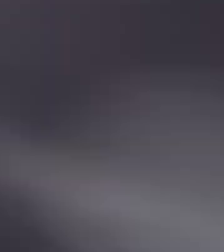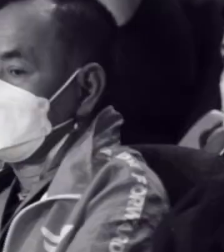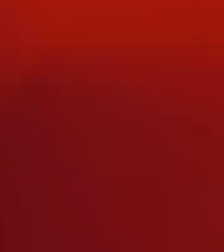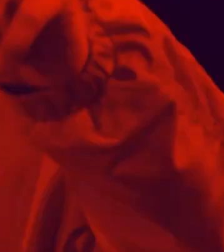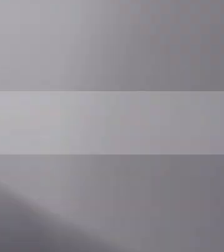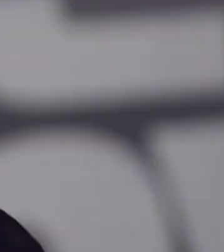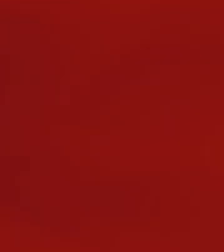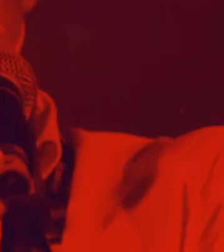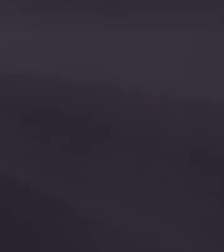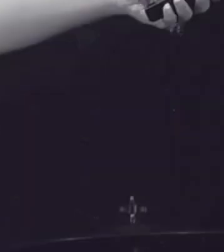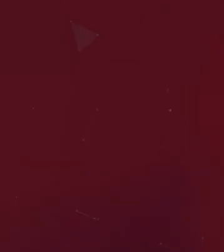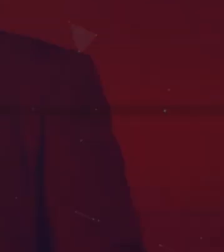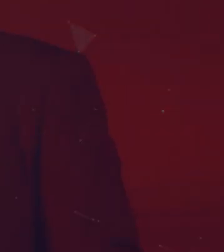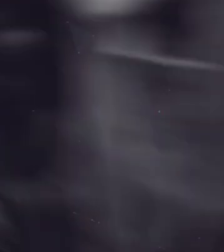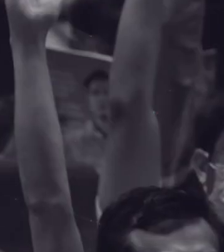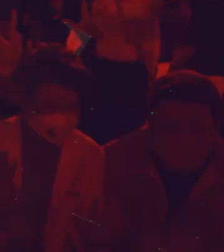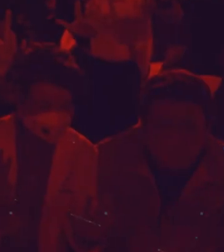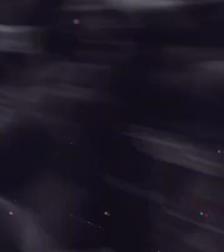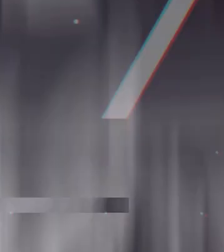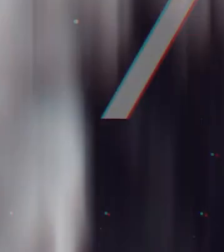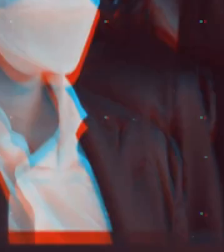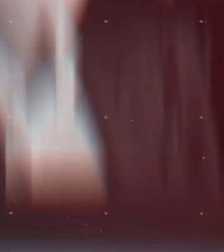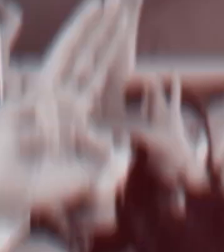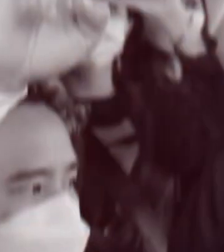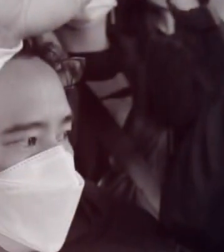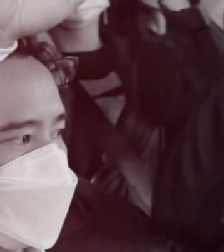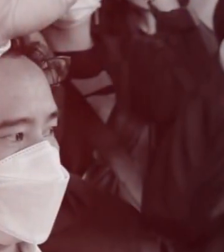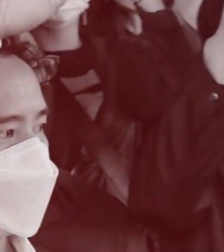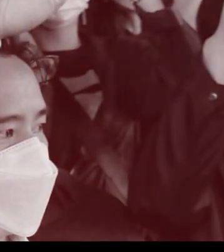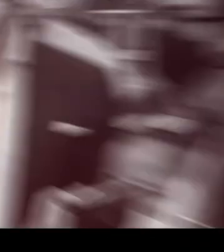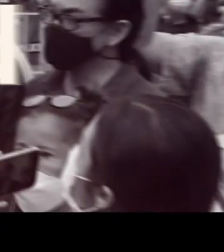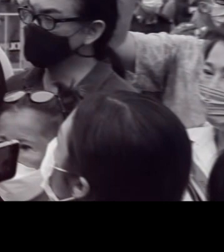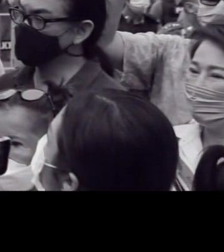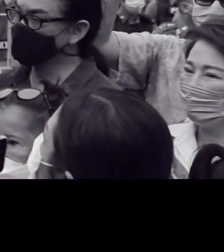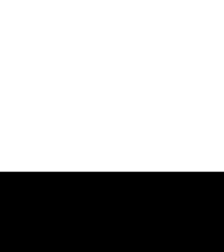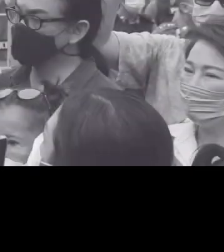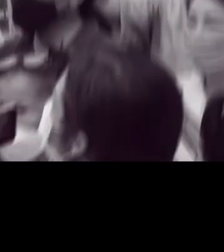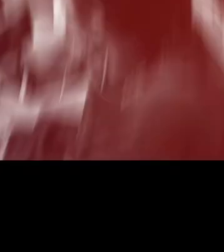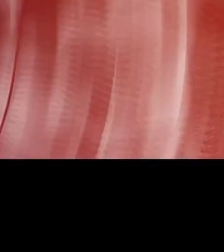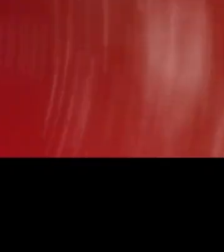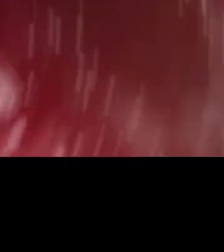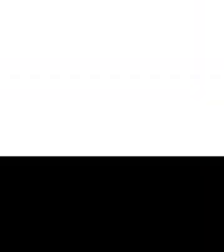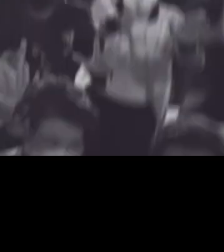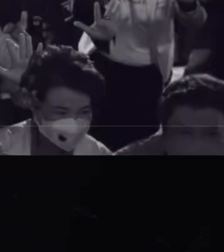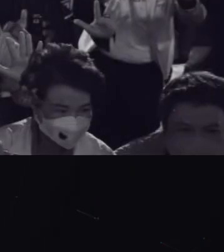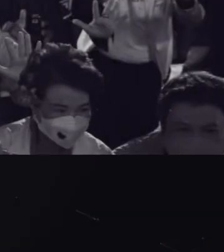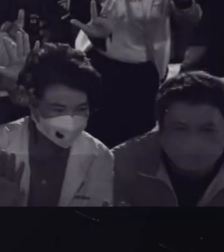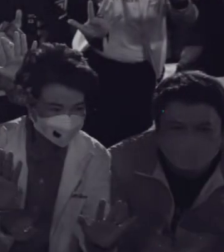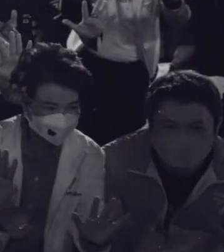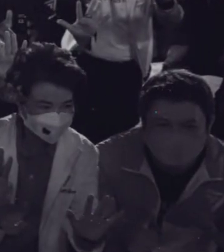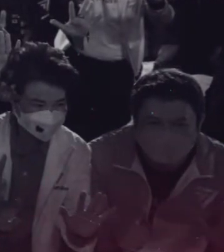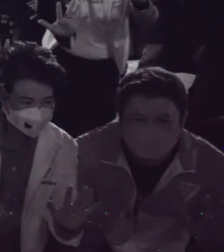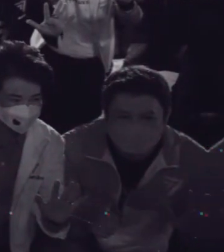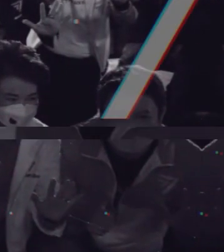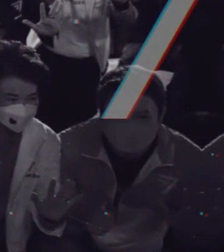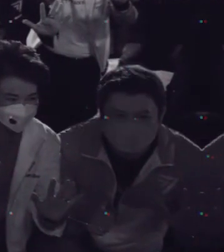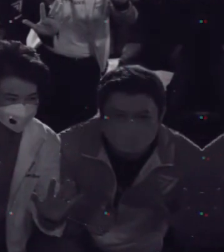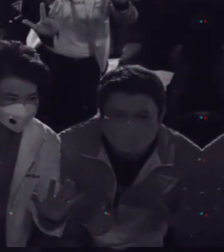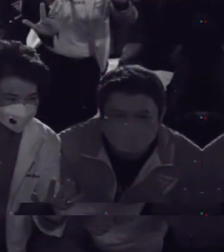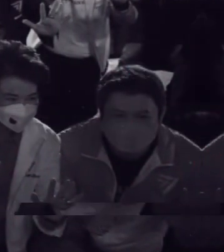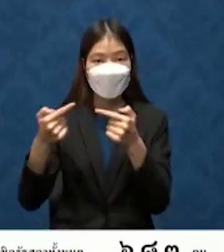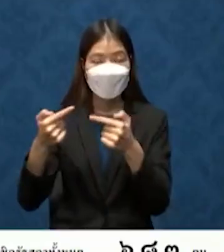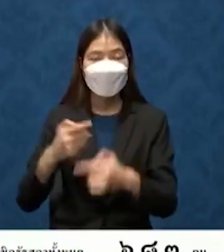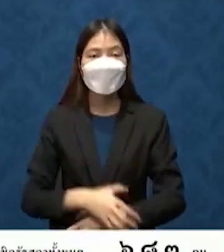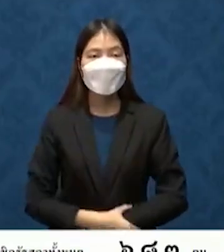หลักกจเมอนกิ